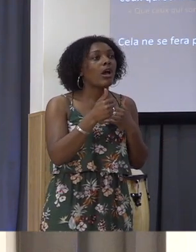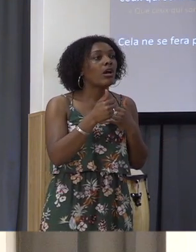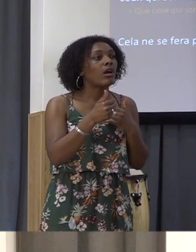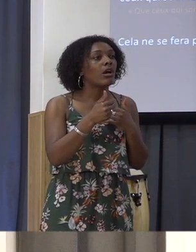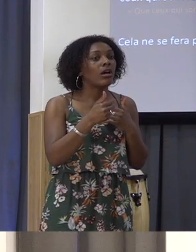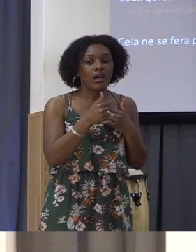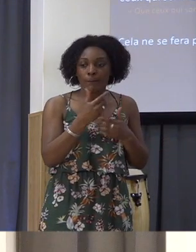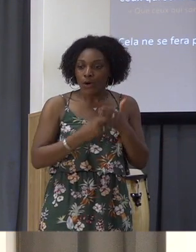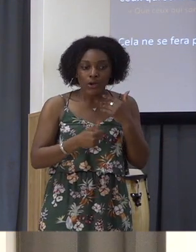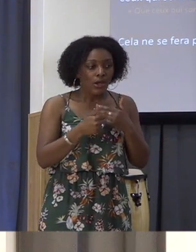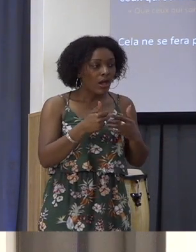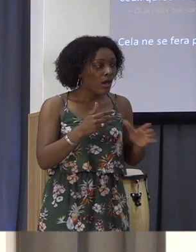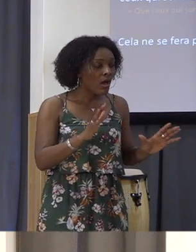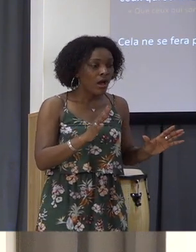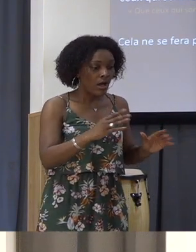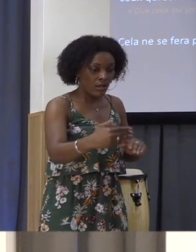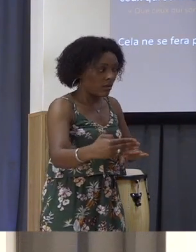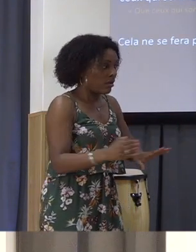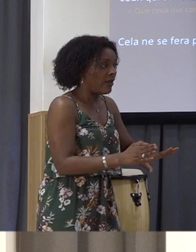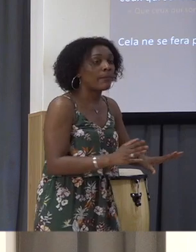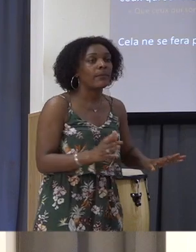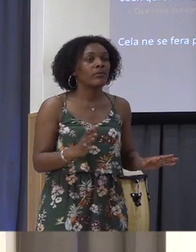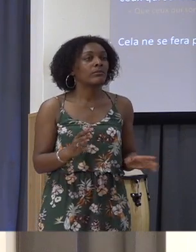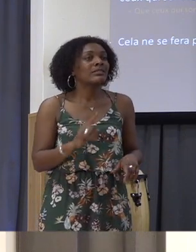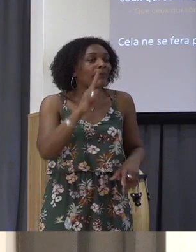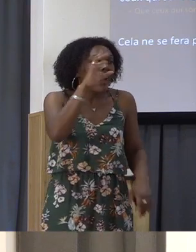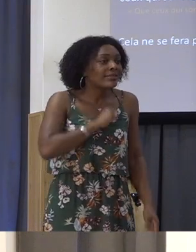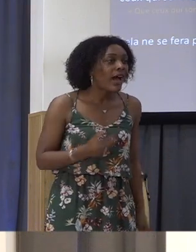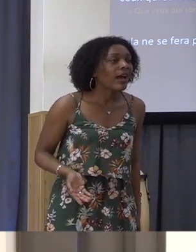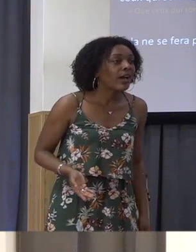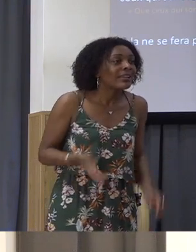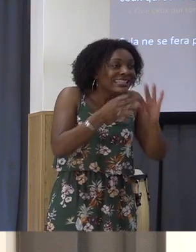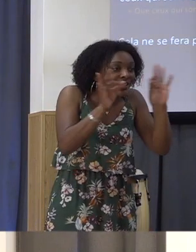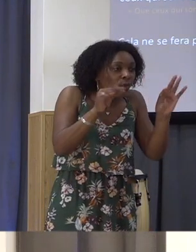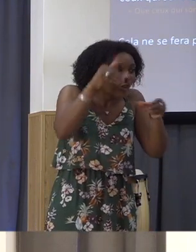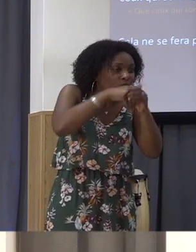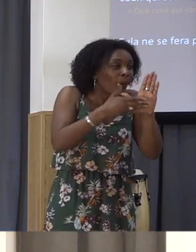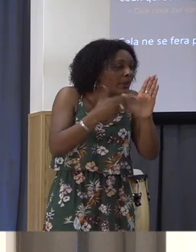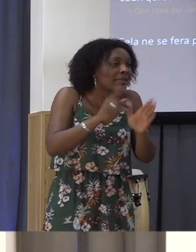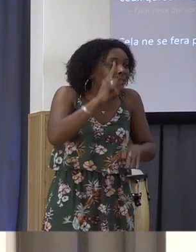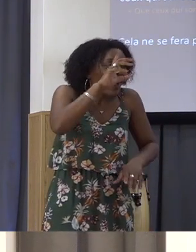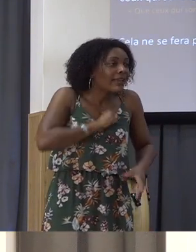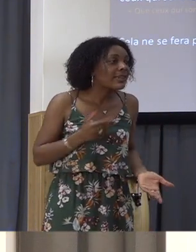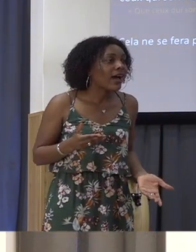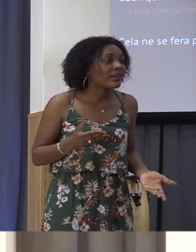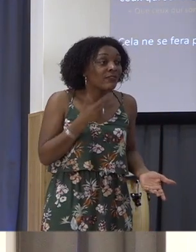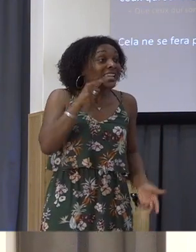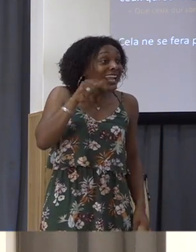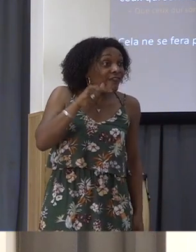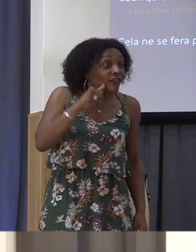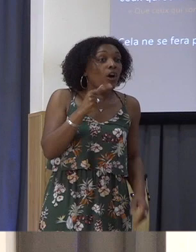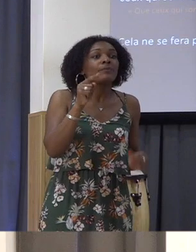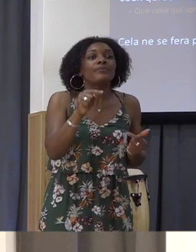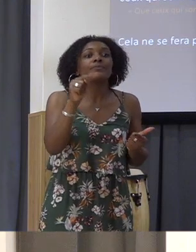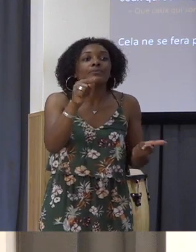100. Ce n'est pas anodin. Il y a eu un effort de sa part pour faire ce constat,